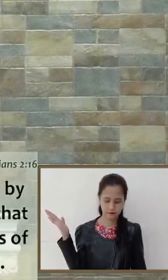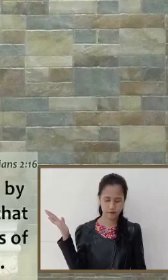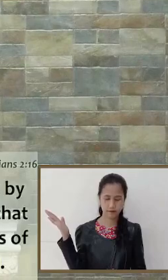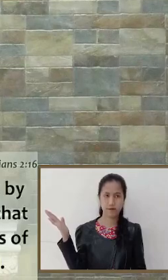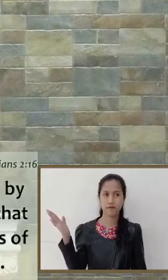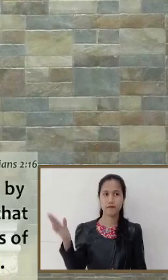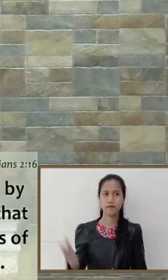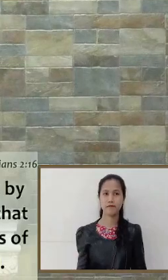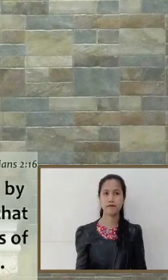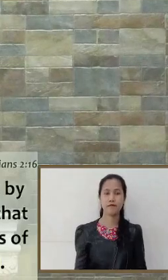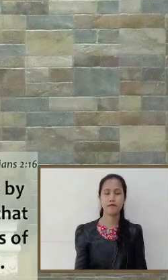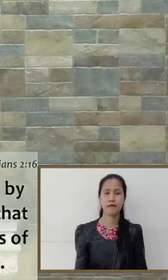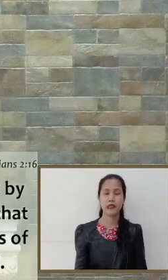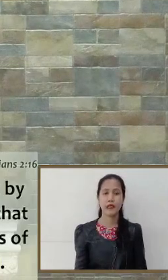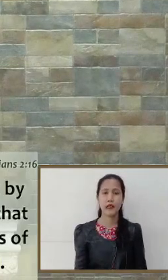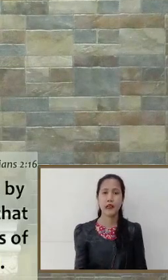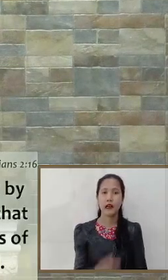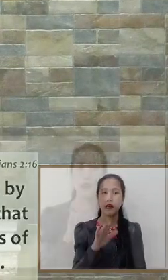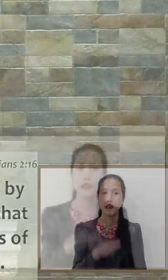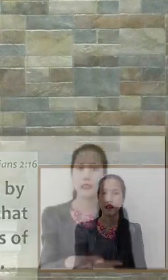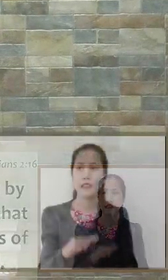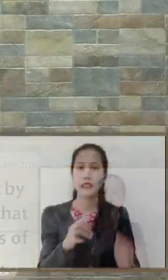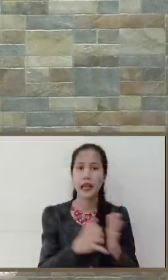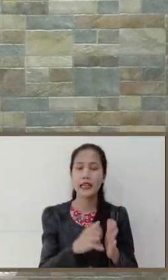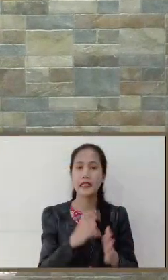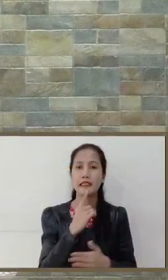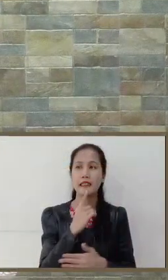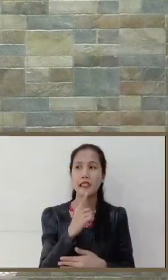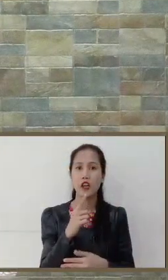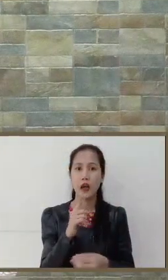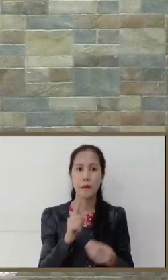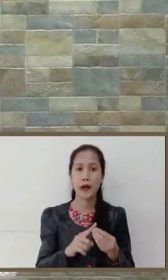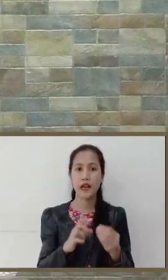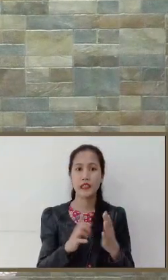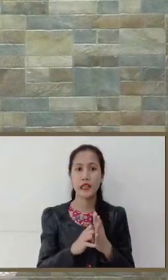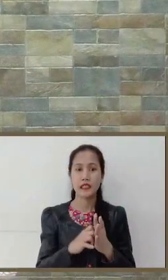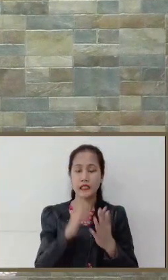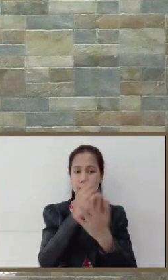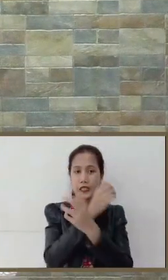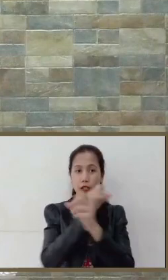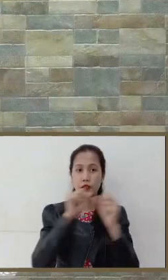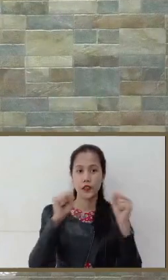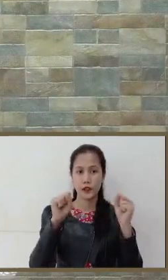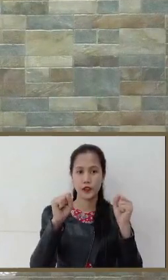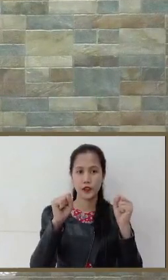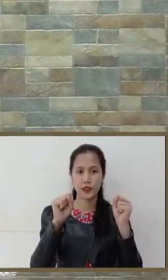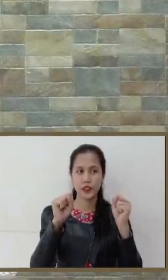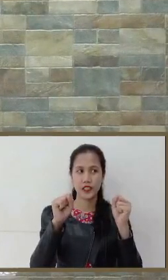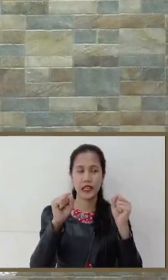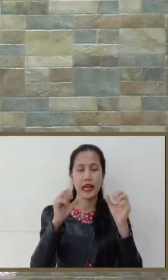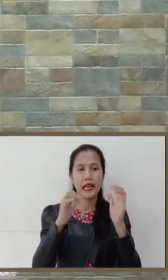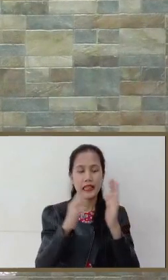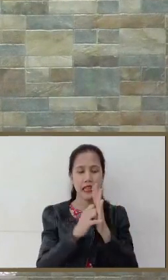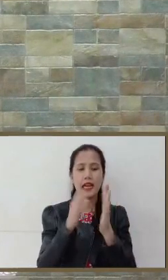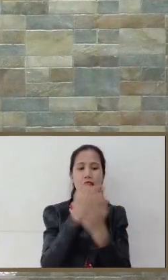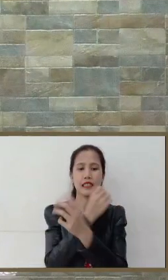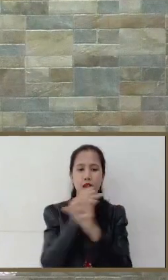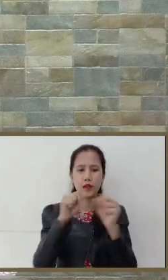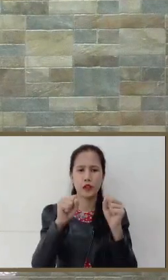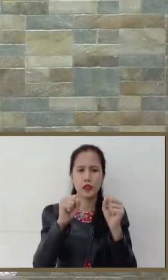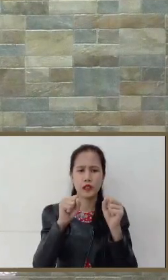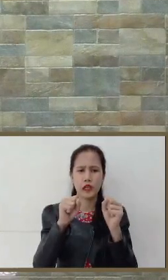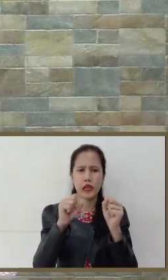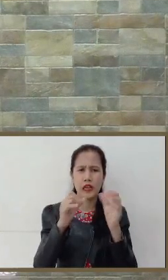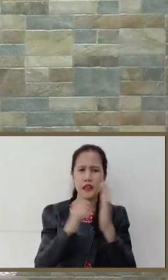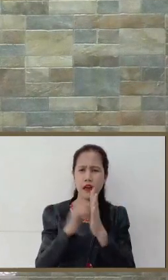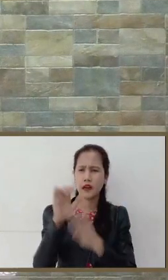justified." Mga kapatid, pinag-uusapan po dito yung patungkol po sa kaligtasan. na yung kaligtasan kailanman ay hindi ko